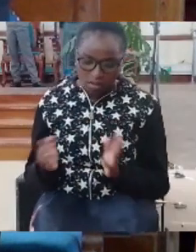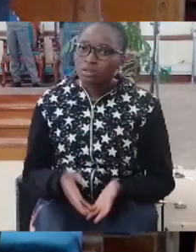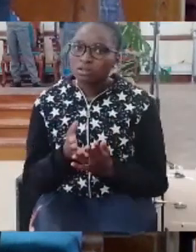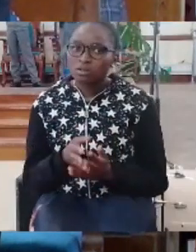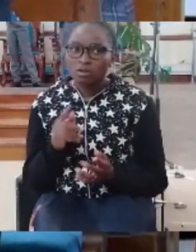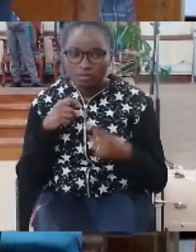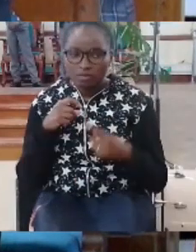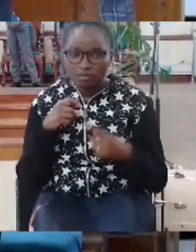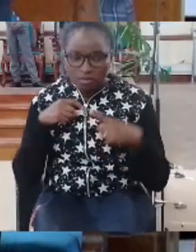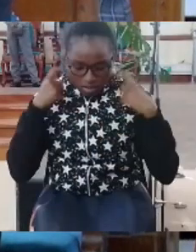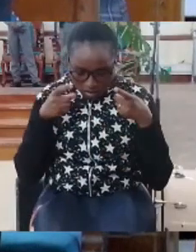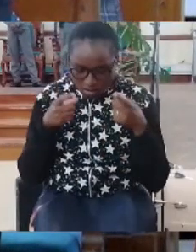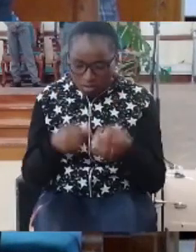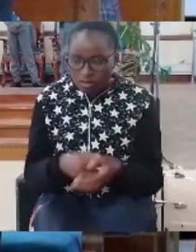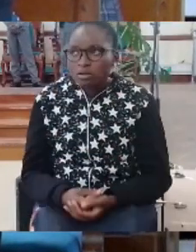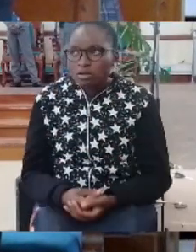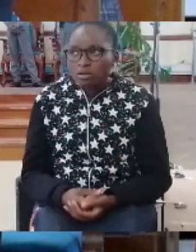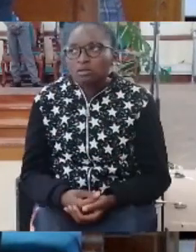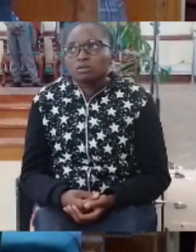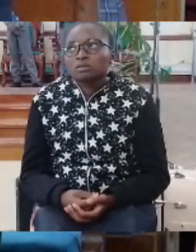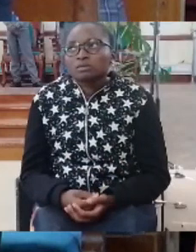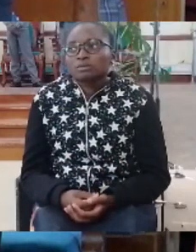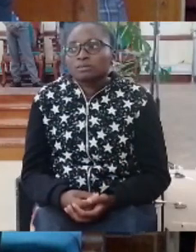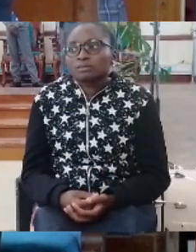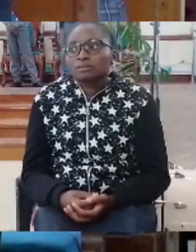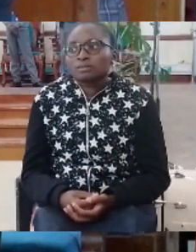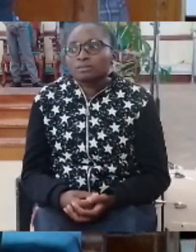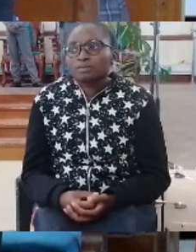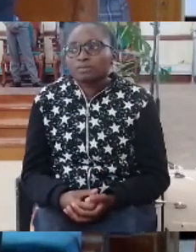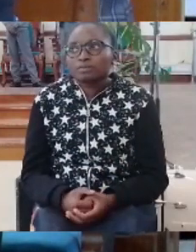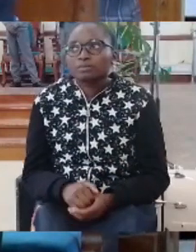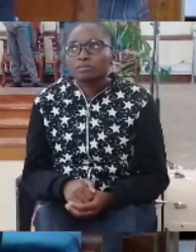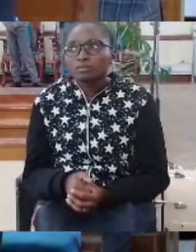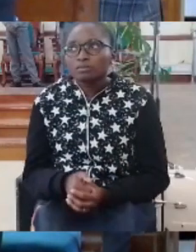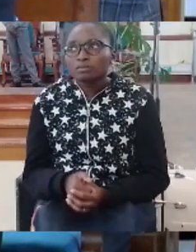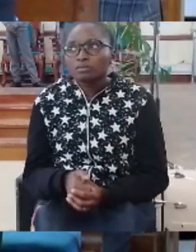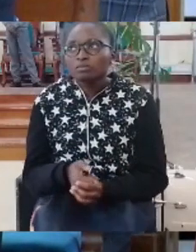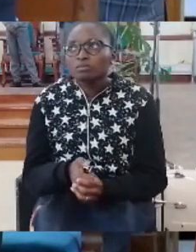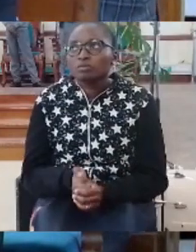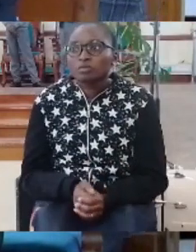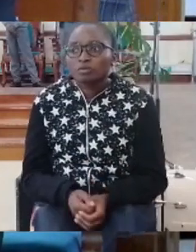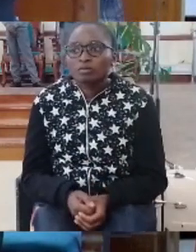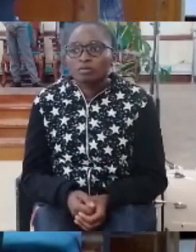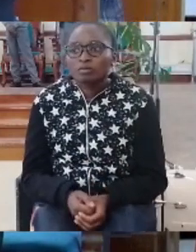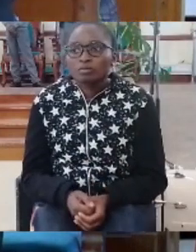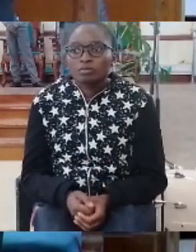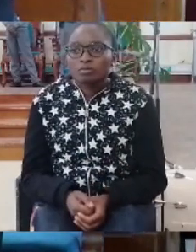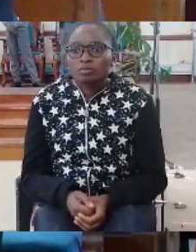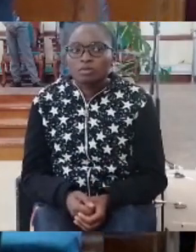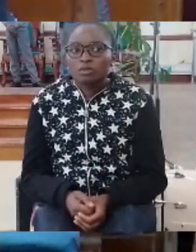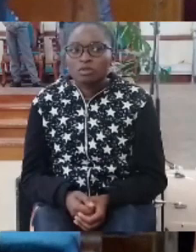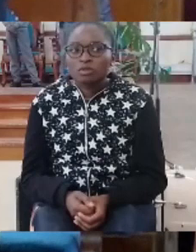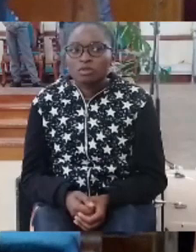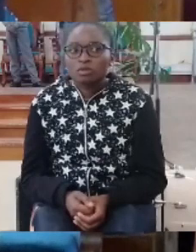weru wa birishiba raigwa we gatagatine ka bara ta elisha abarari atu gwako